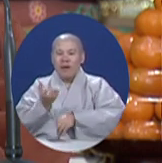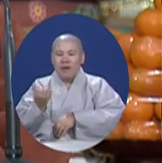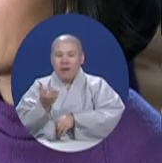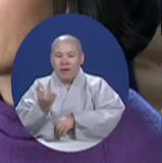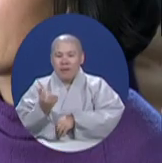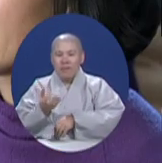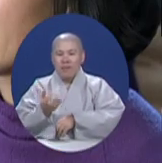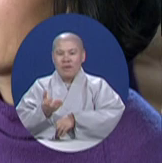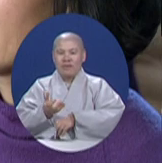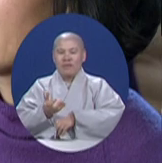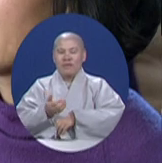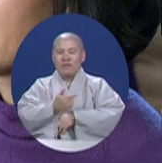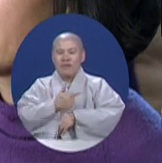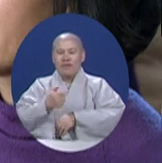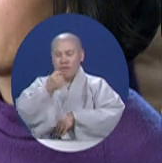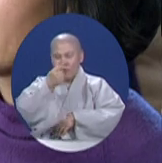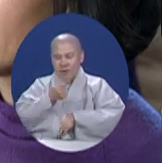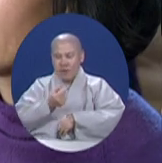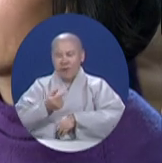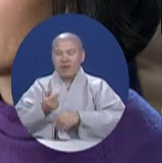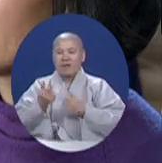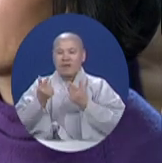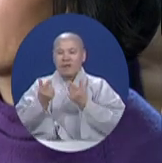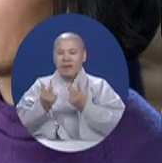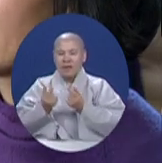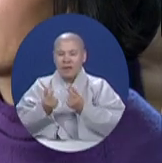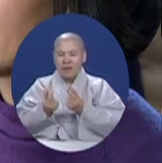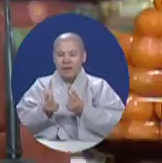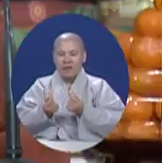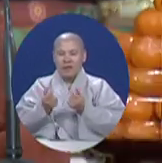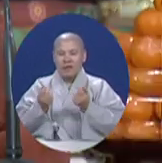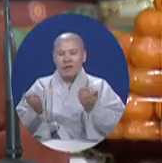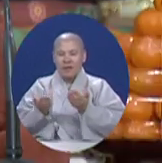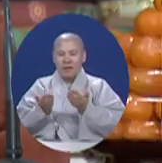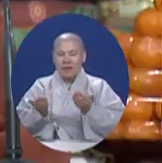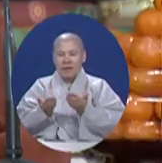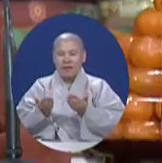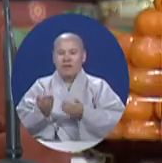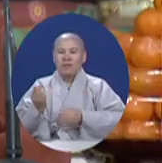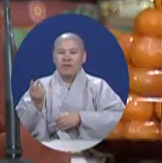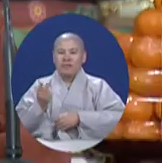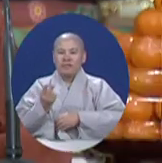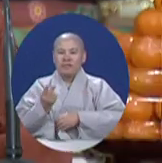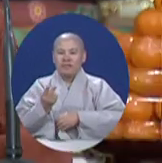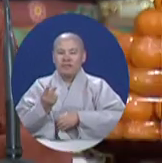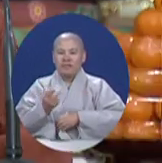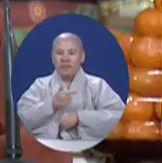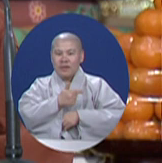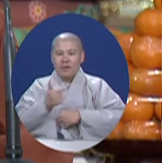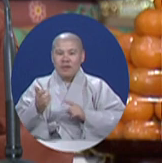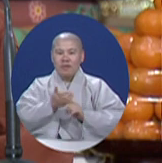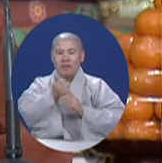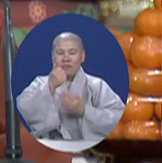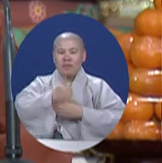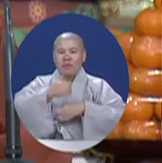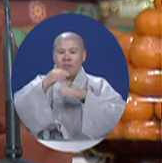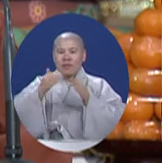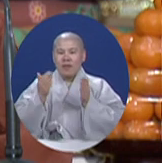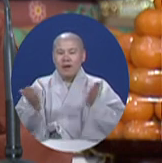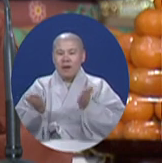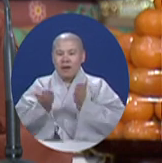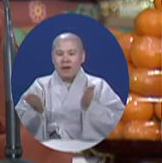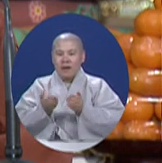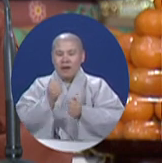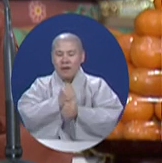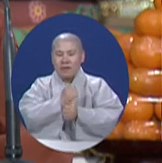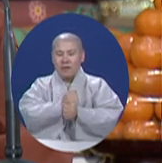먹고 뭐 그런 거라든지 그 큰 법당 일을 보는데